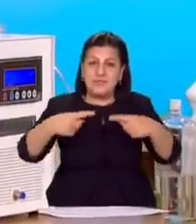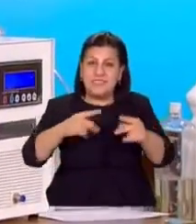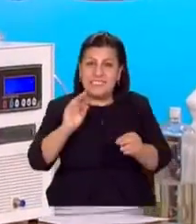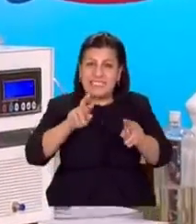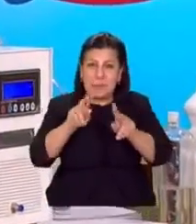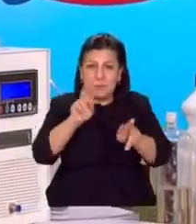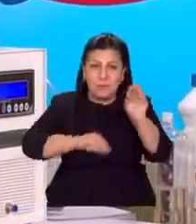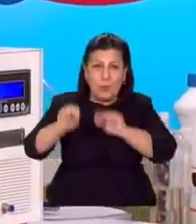şekilde tasarlanabilir görün